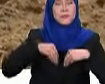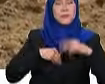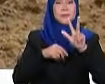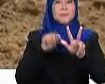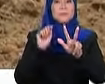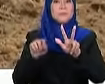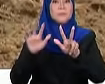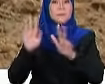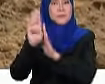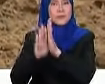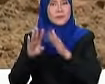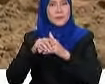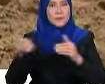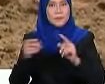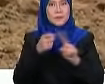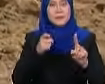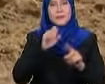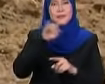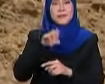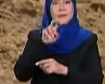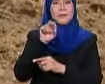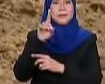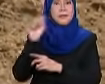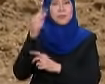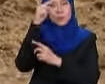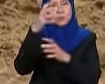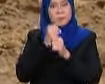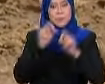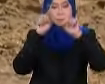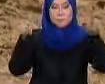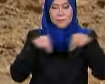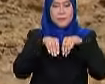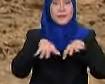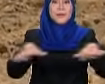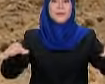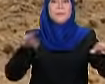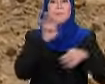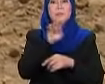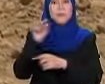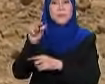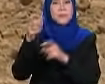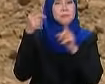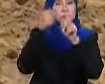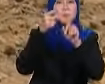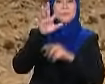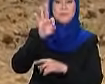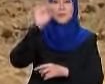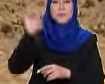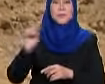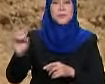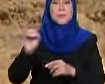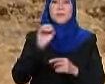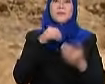pilihan widget dibawah jendela untuk meningkatkan capaian Internet 4G kepada 90 peratus menjelang